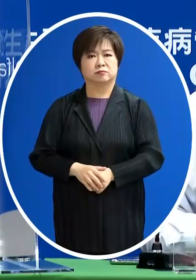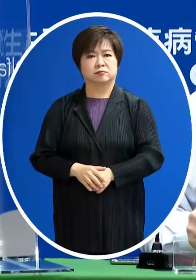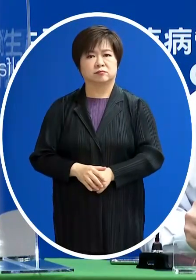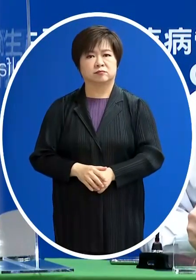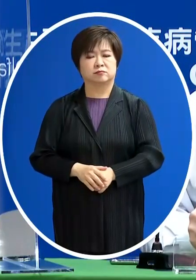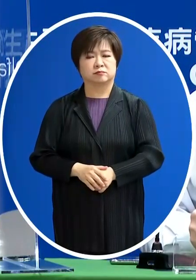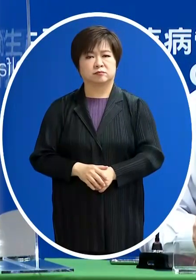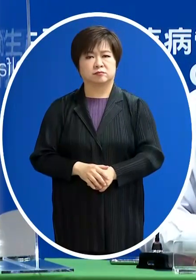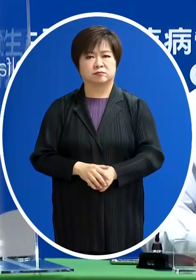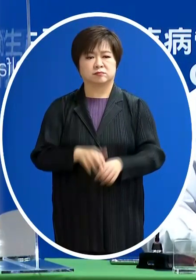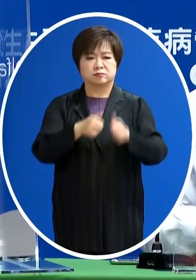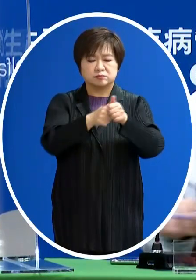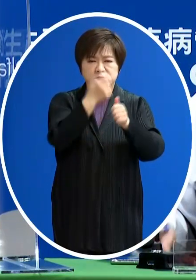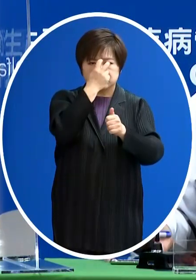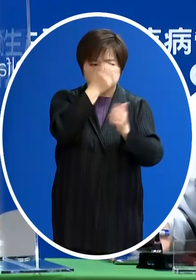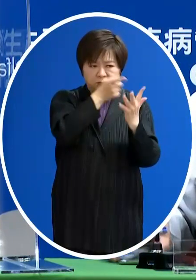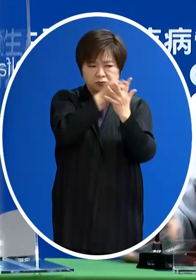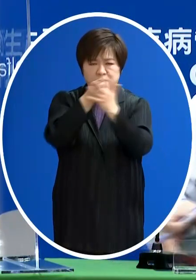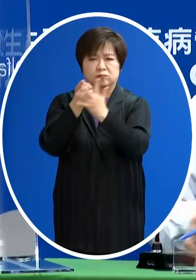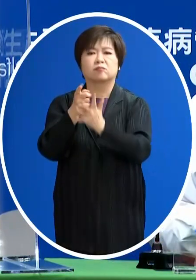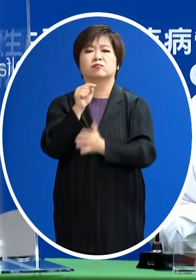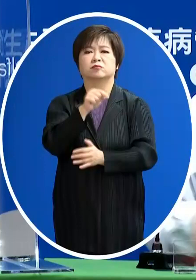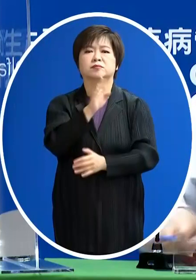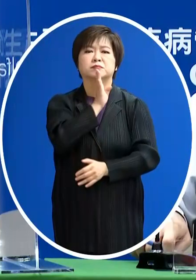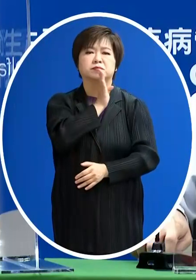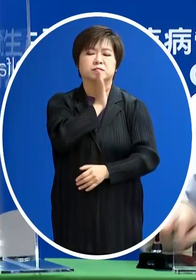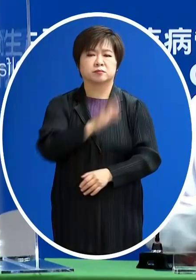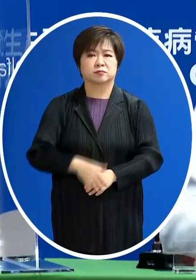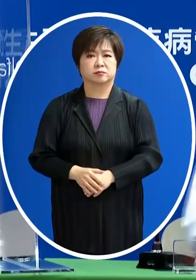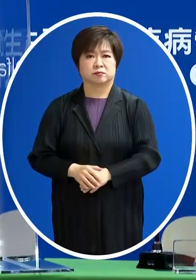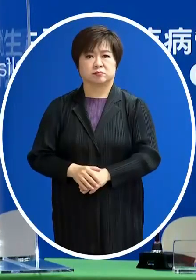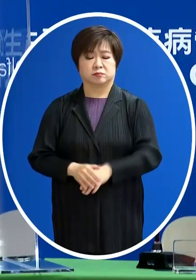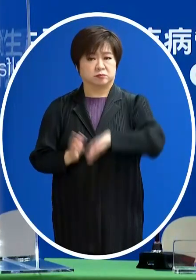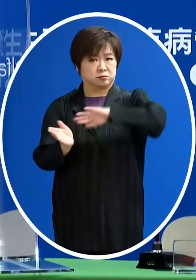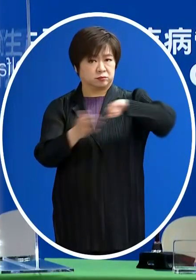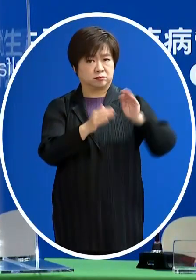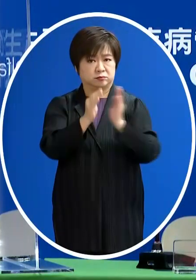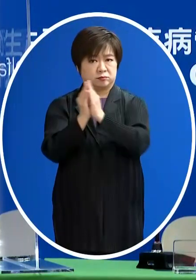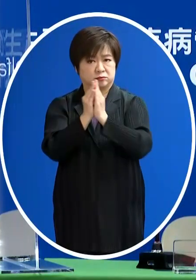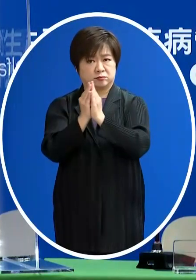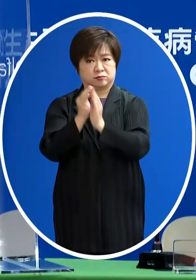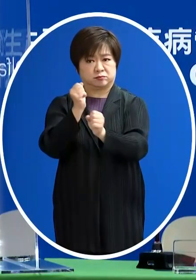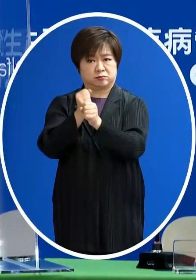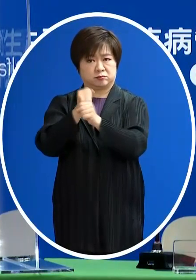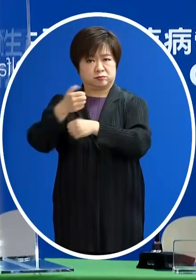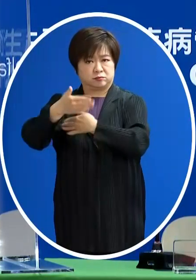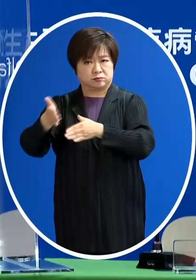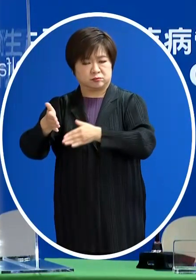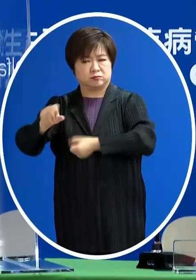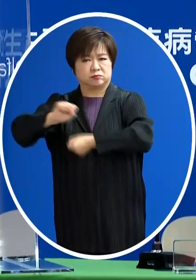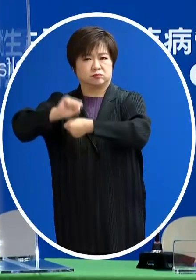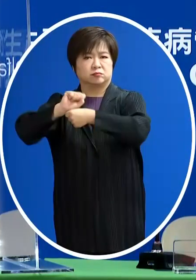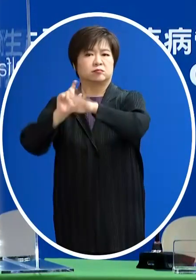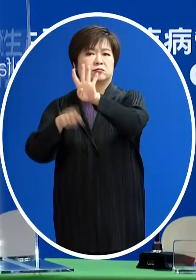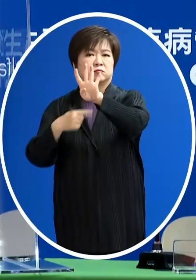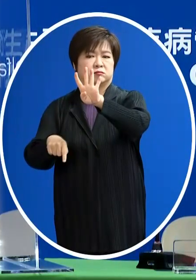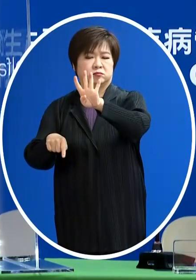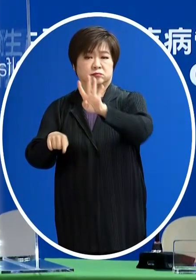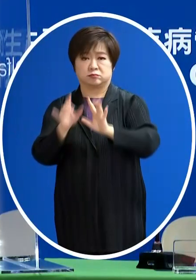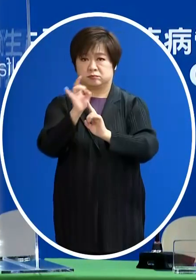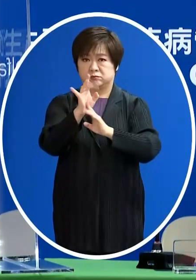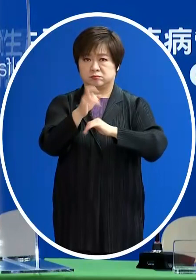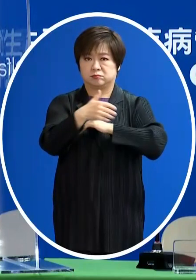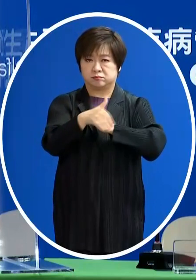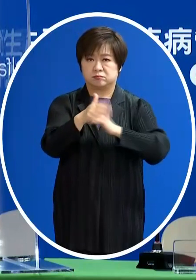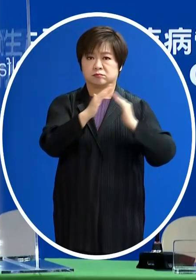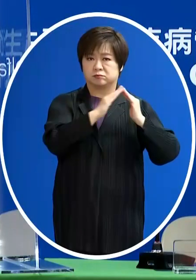社区裁剪里面出来的。那桃园的个工作室又增加了4例，那新竹